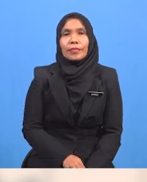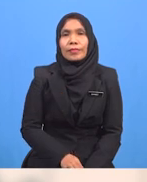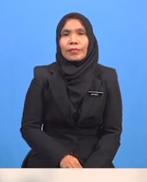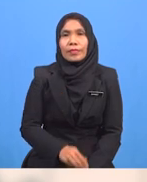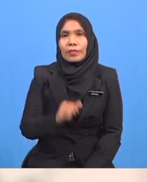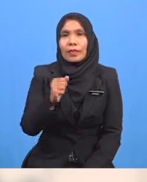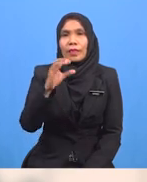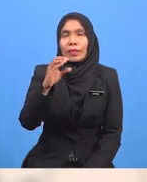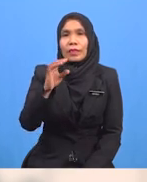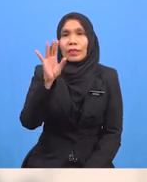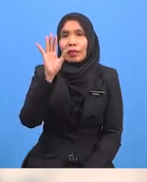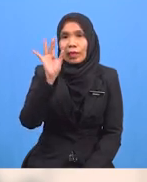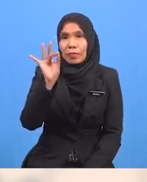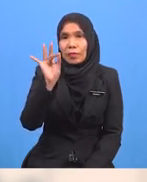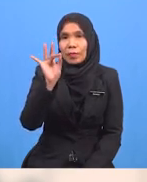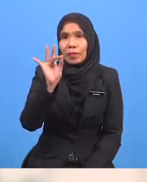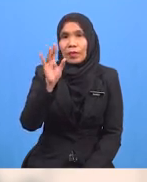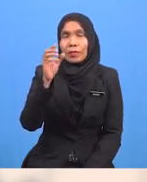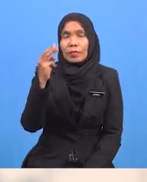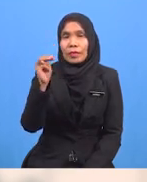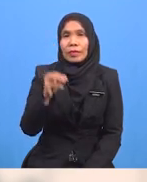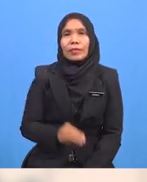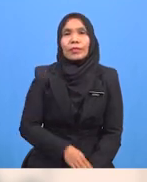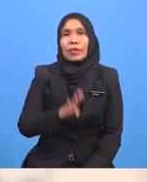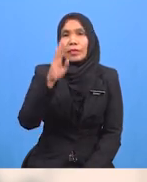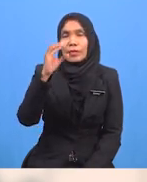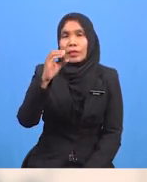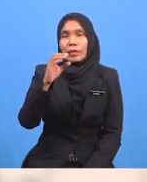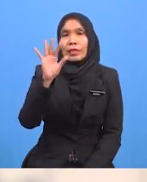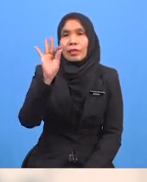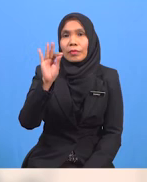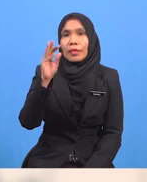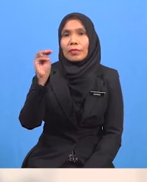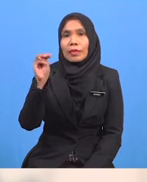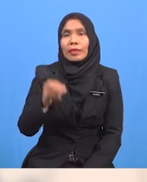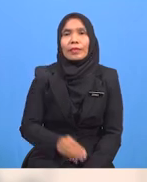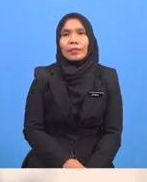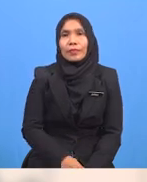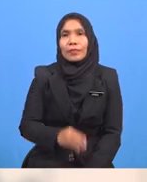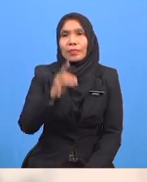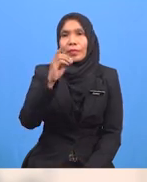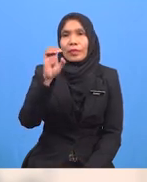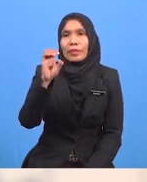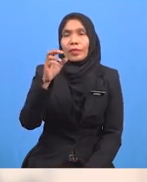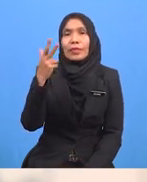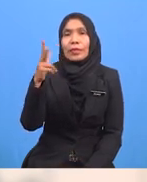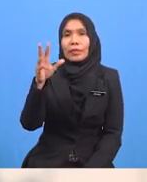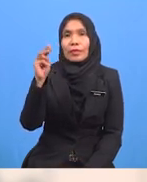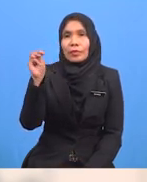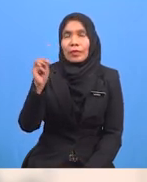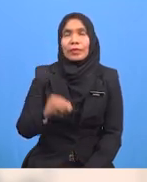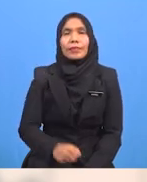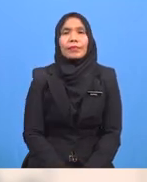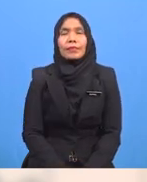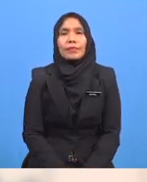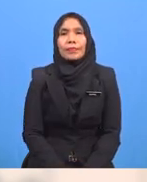= 8 m BC = 9 m dan diisi = 13 m